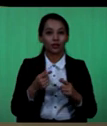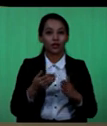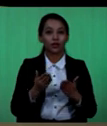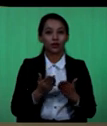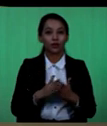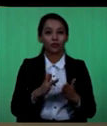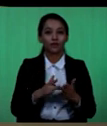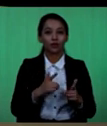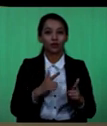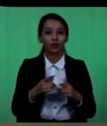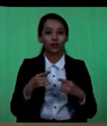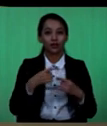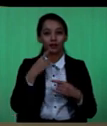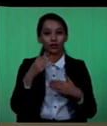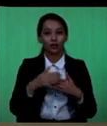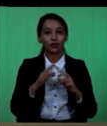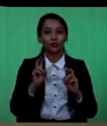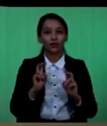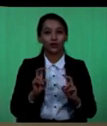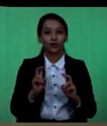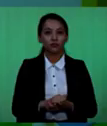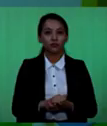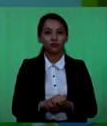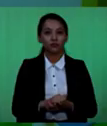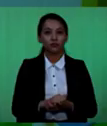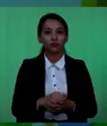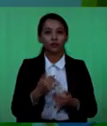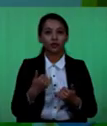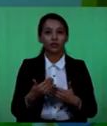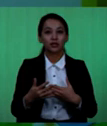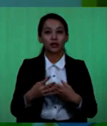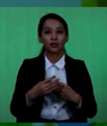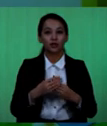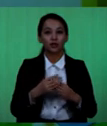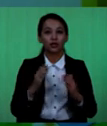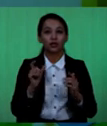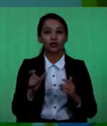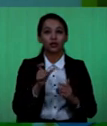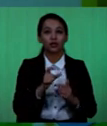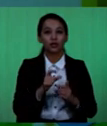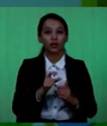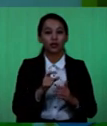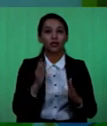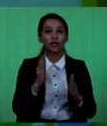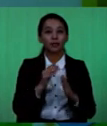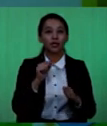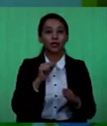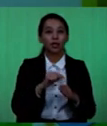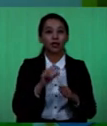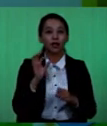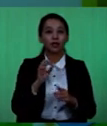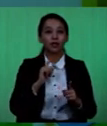qurollaringizni hozirlab, ekran qarshisiga yaqinroq joylashib oling. Bugun biz sizlar bilan insonning tabiatga ta'siri